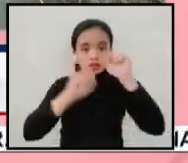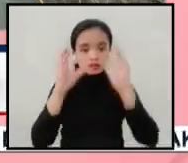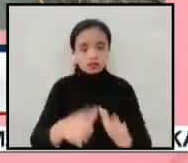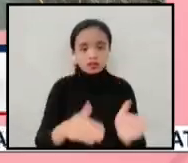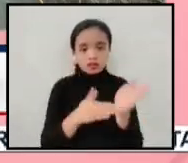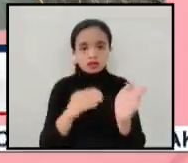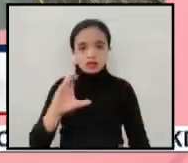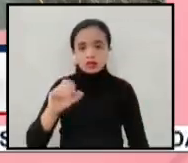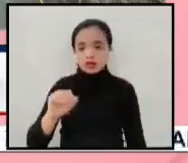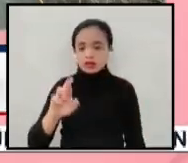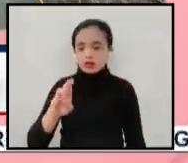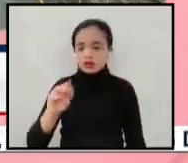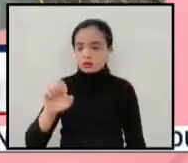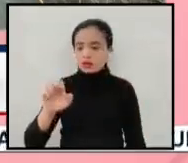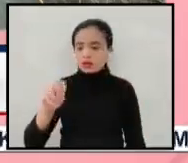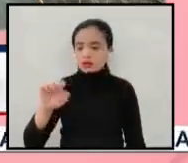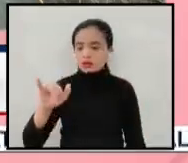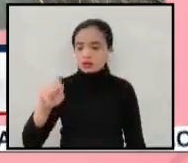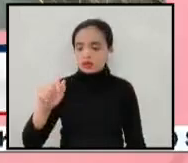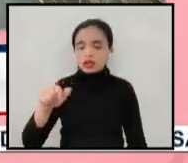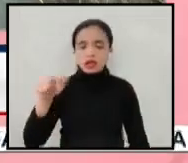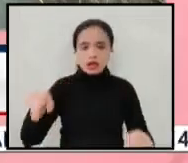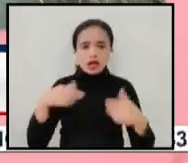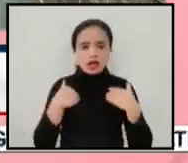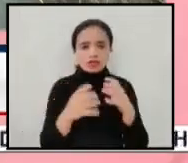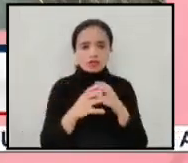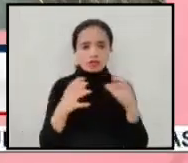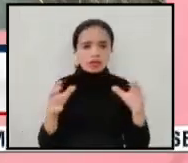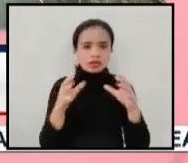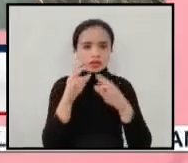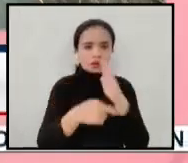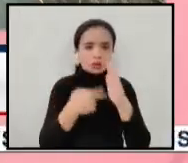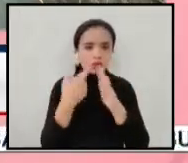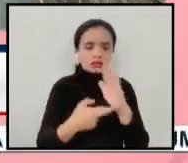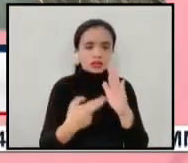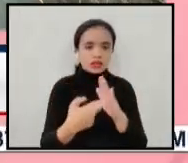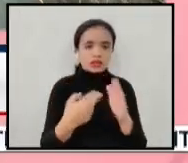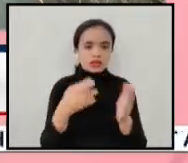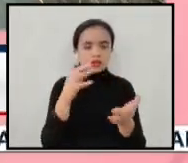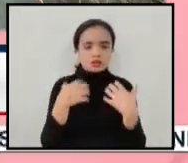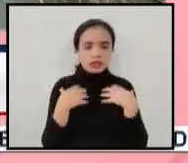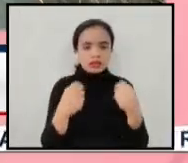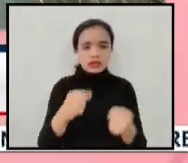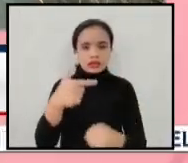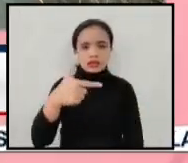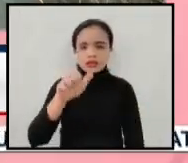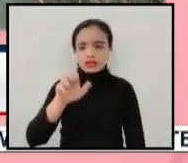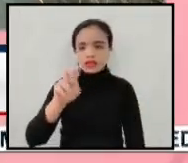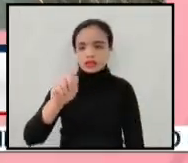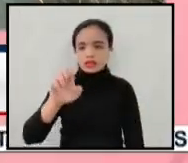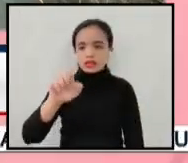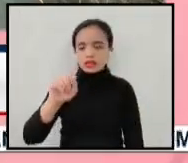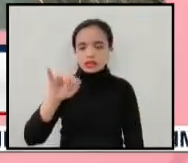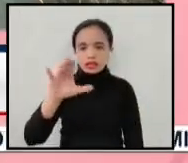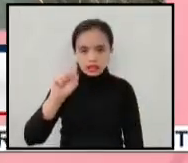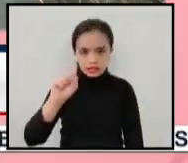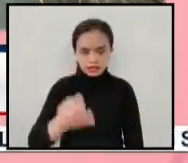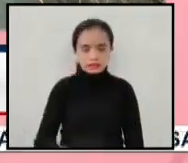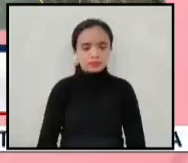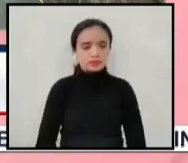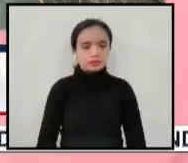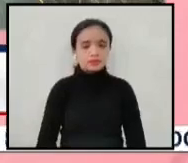na may malaking papel sa medical genetics. That is why this effort